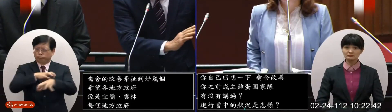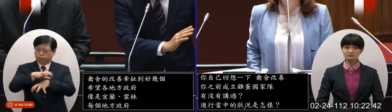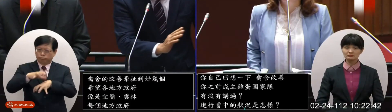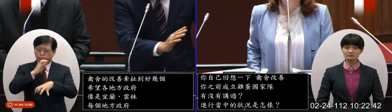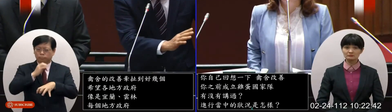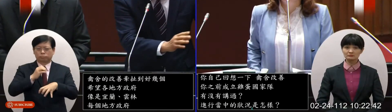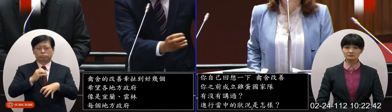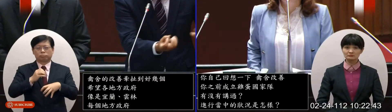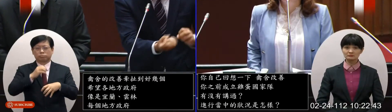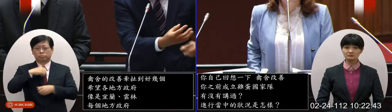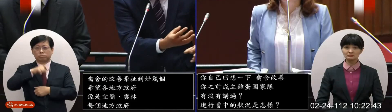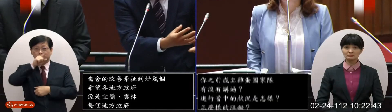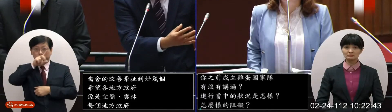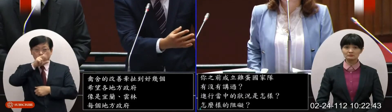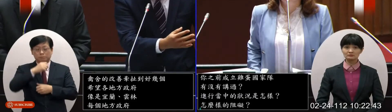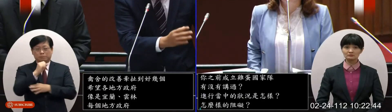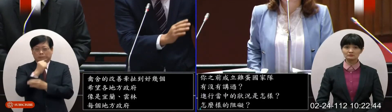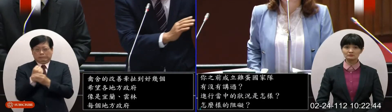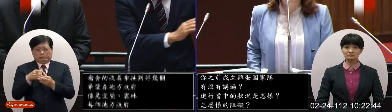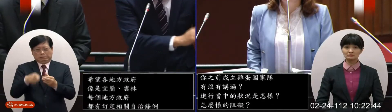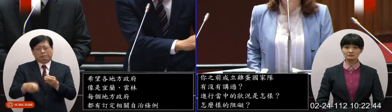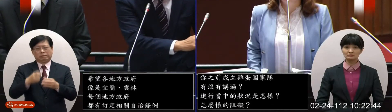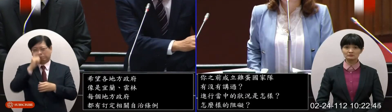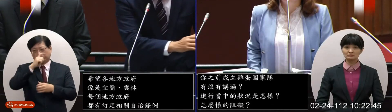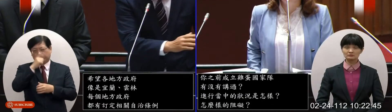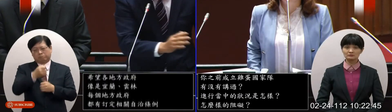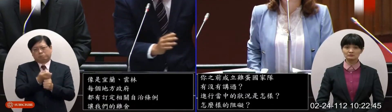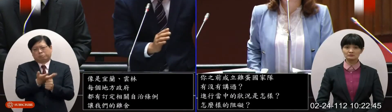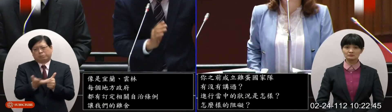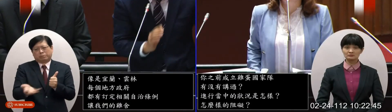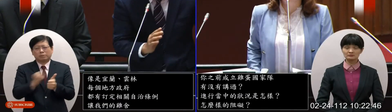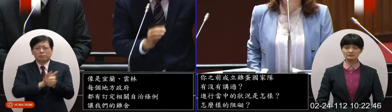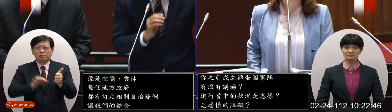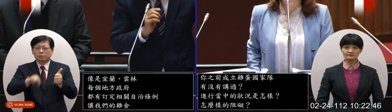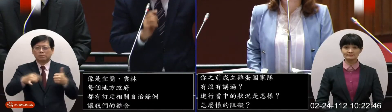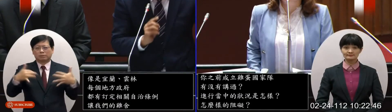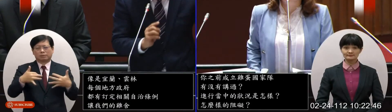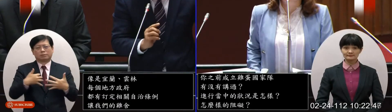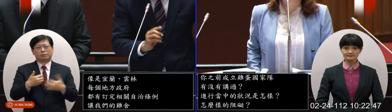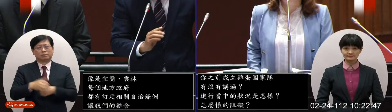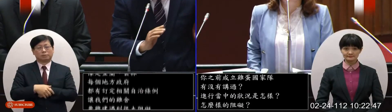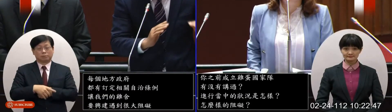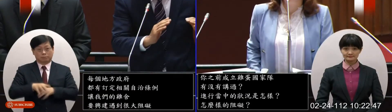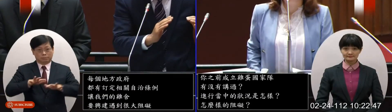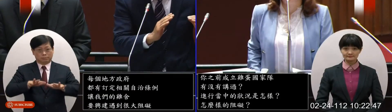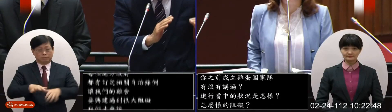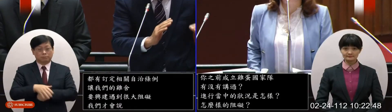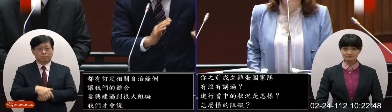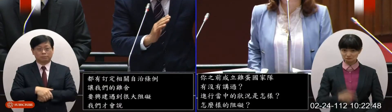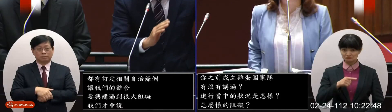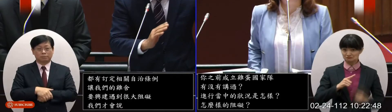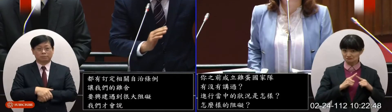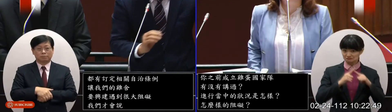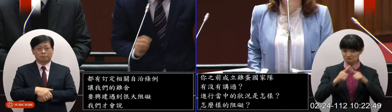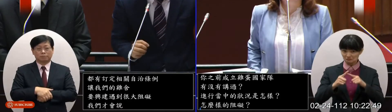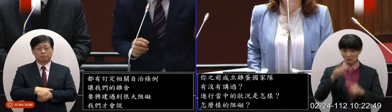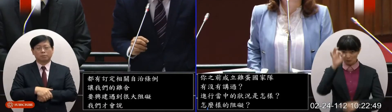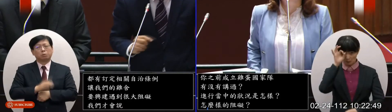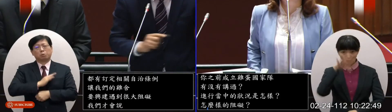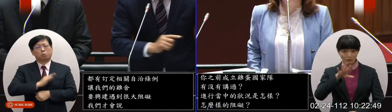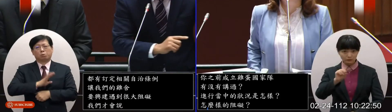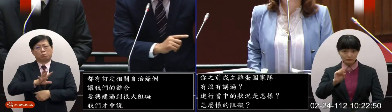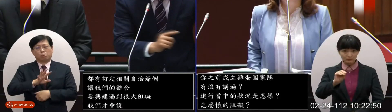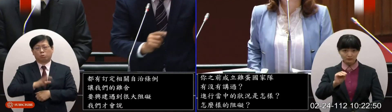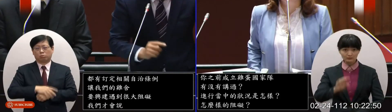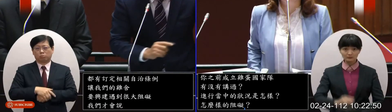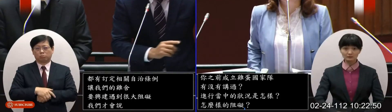境，勤奋的这一个负面的环境的议题，所以我们才会说。 你有去看过吗？ 哦，当然